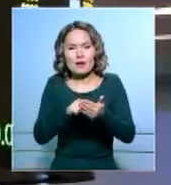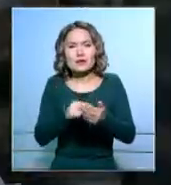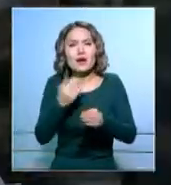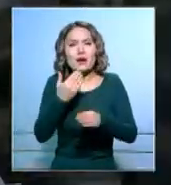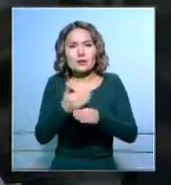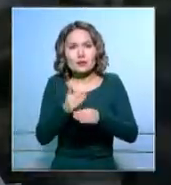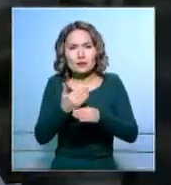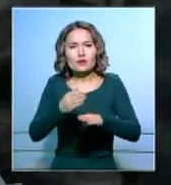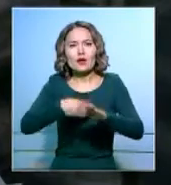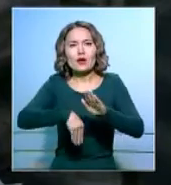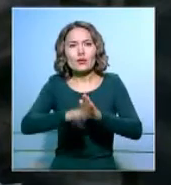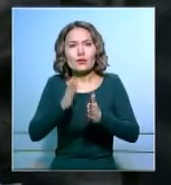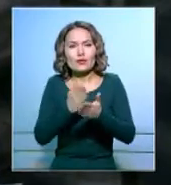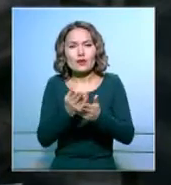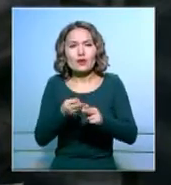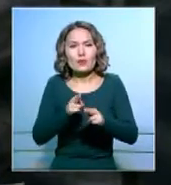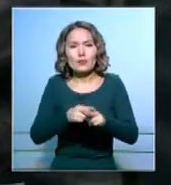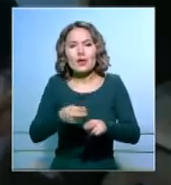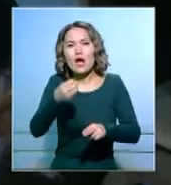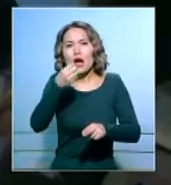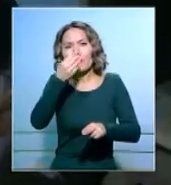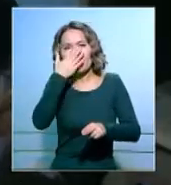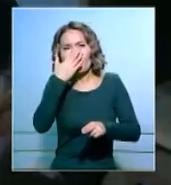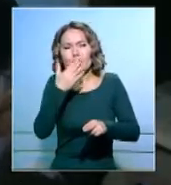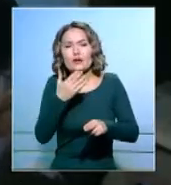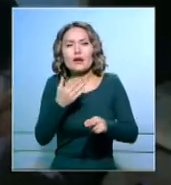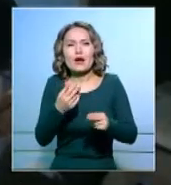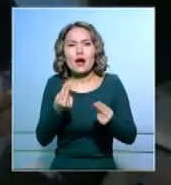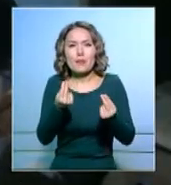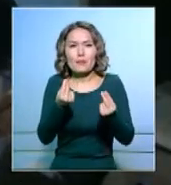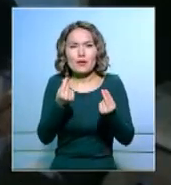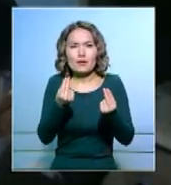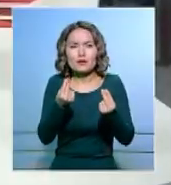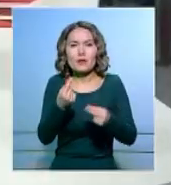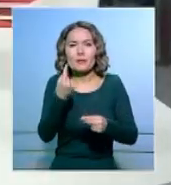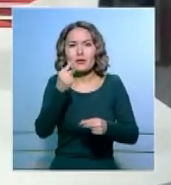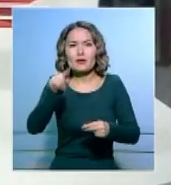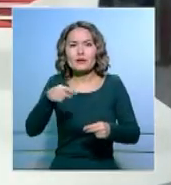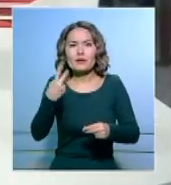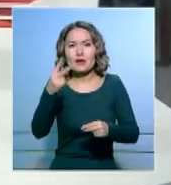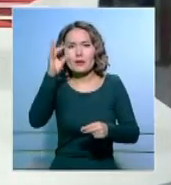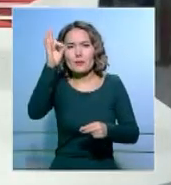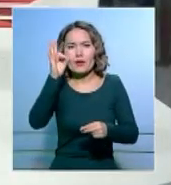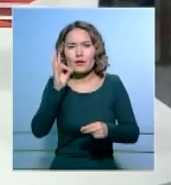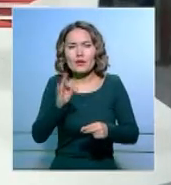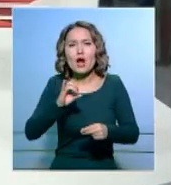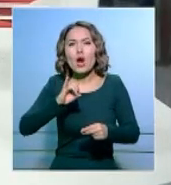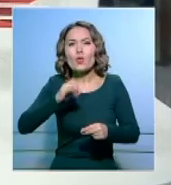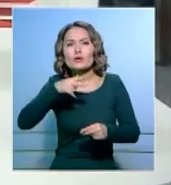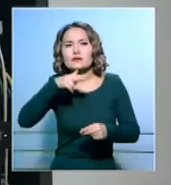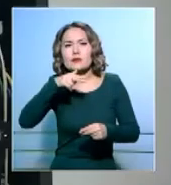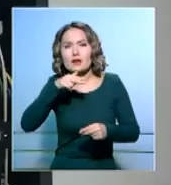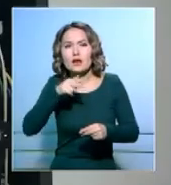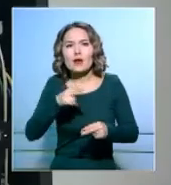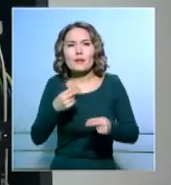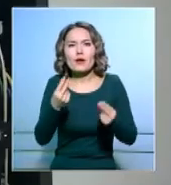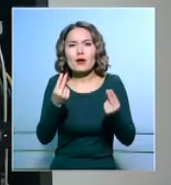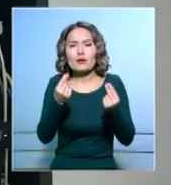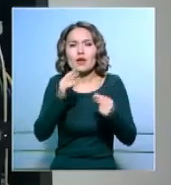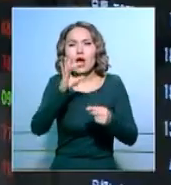бар. Осылайша ақпан айының алғашқы күні Токио биржасының көрсеткіші 1,2%, ал оңтүстік кореялық Пусан